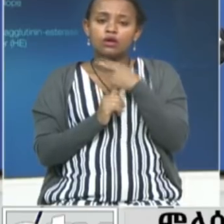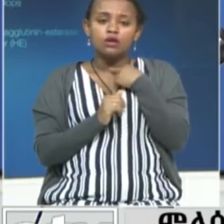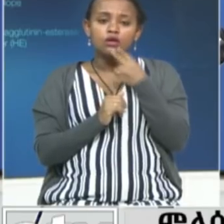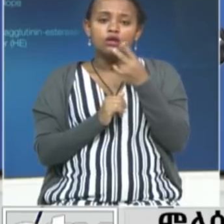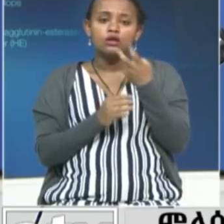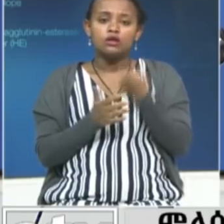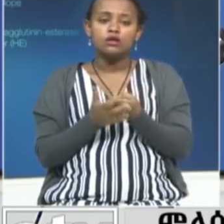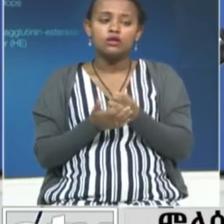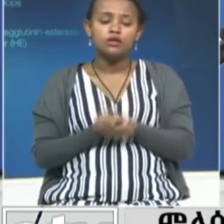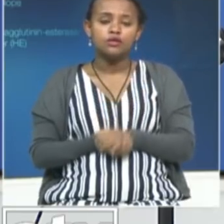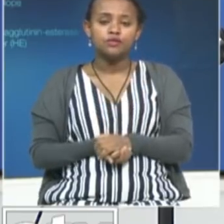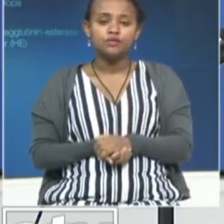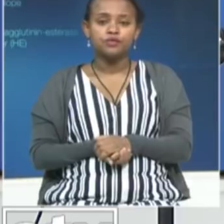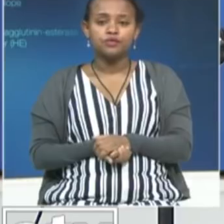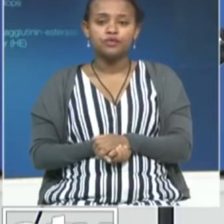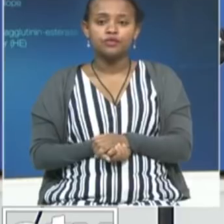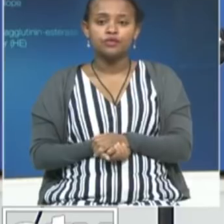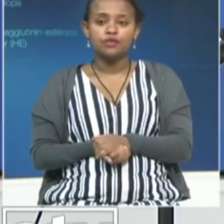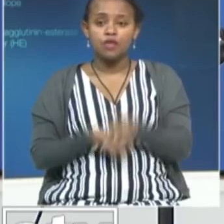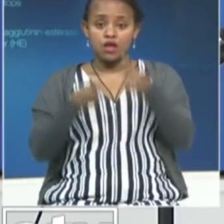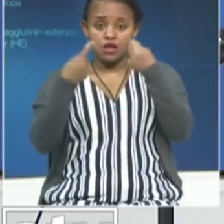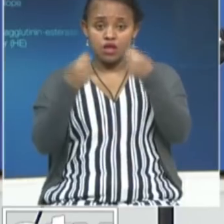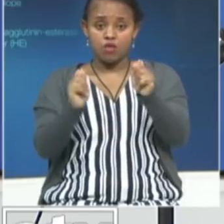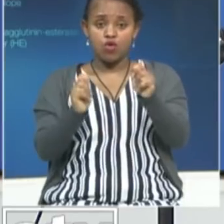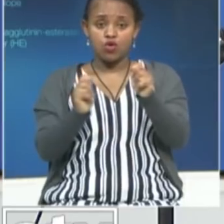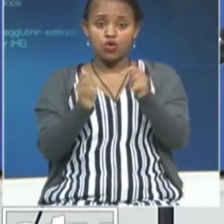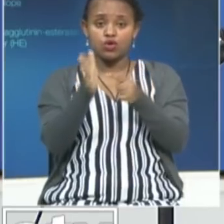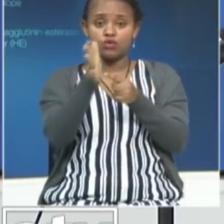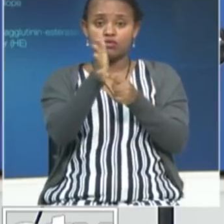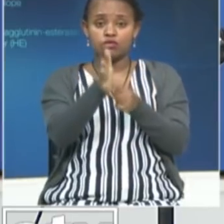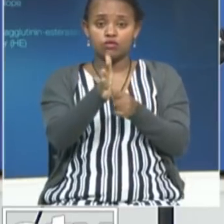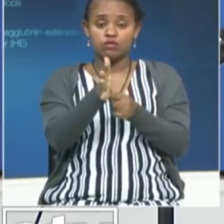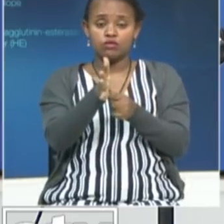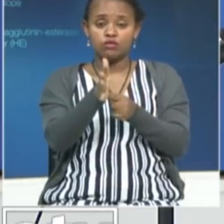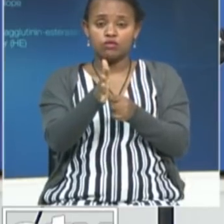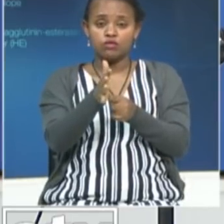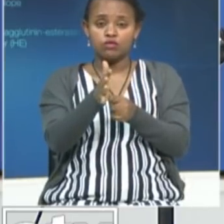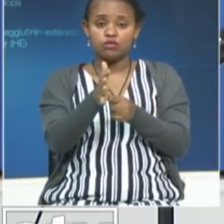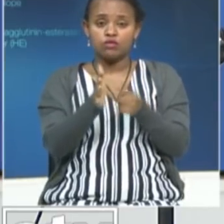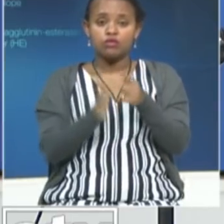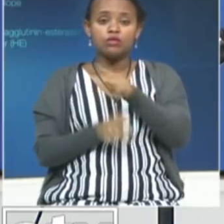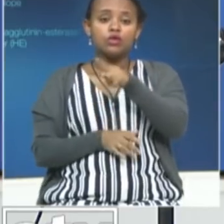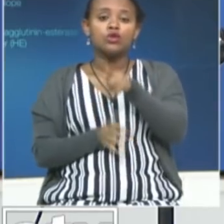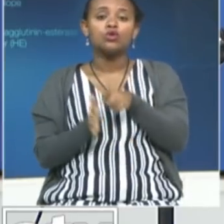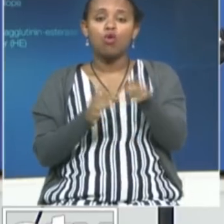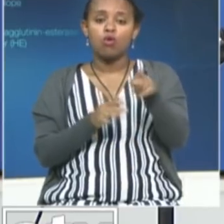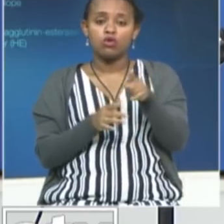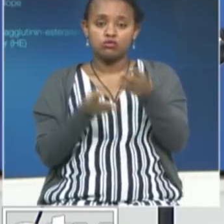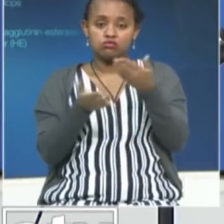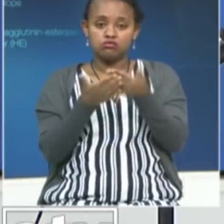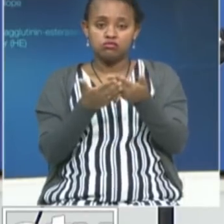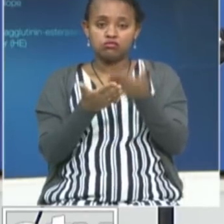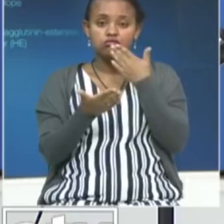እሺ እናመሰግናለን ተሞክሮትንም እንዲሁም ጥቆማውትንም ስላደረሱን እጅግ እናመሰግናለን።